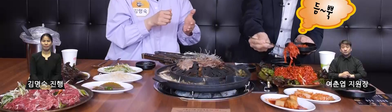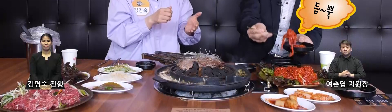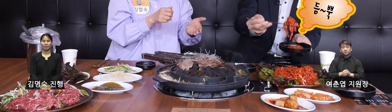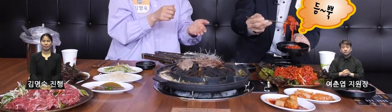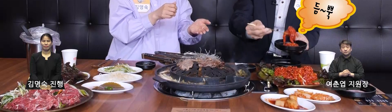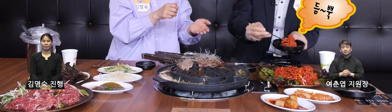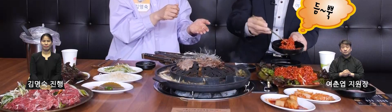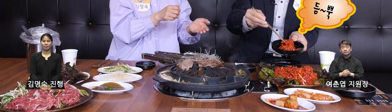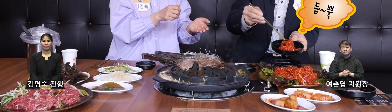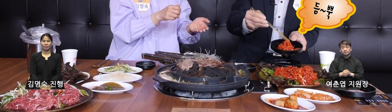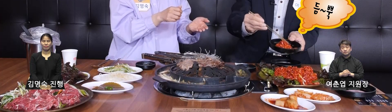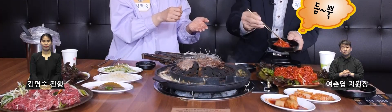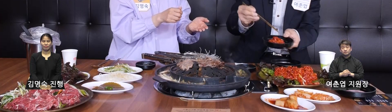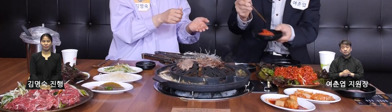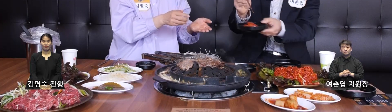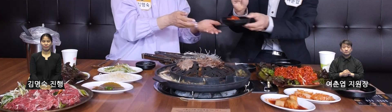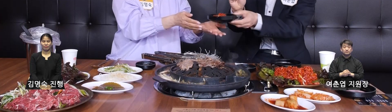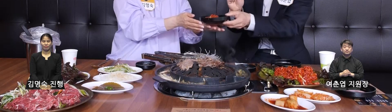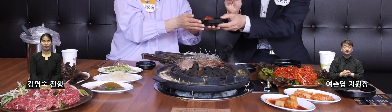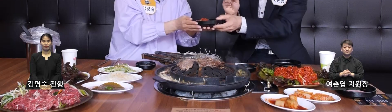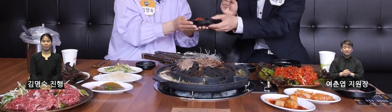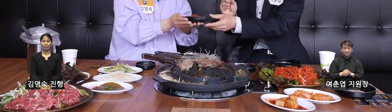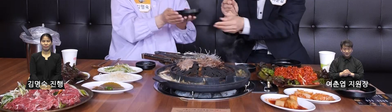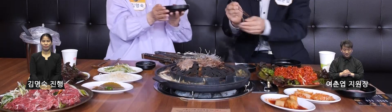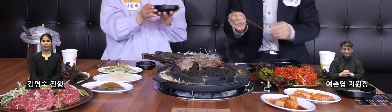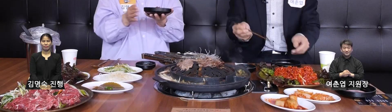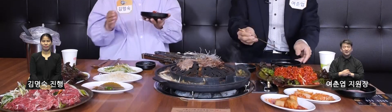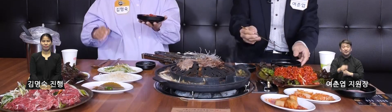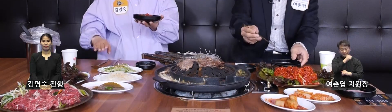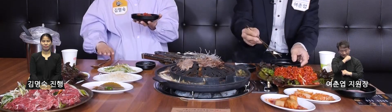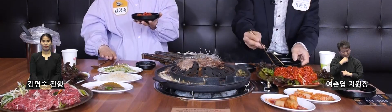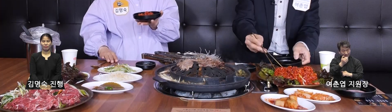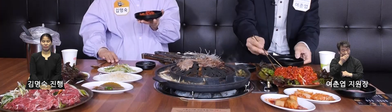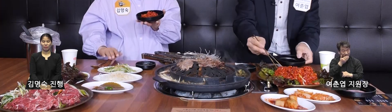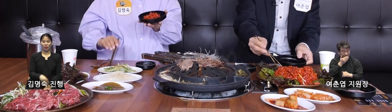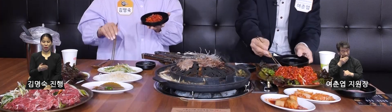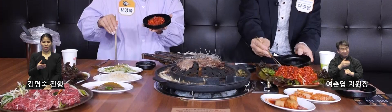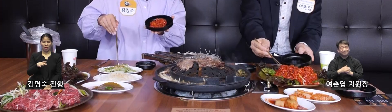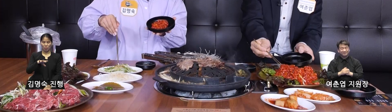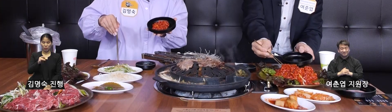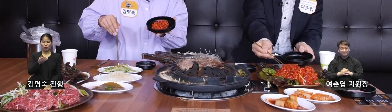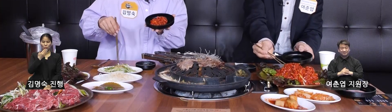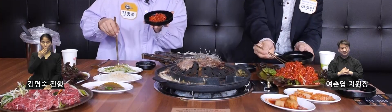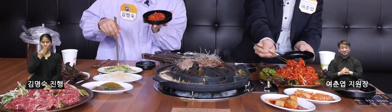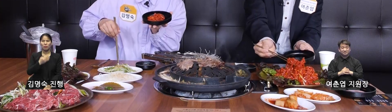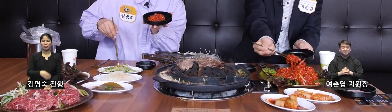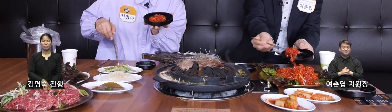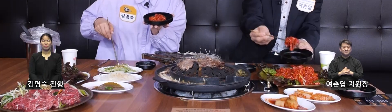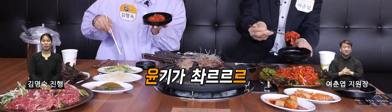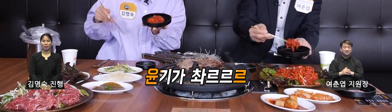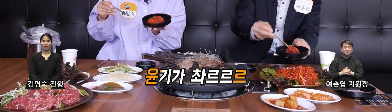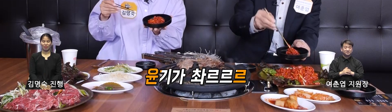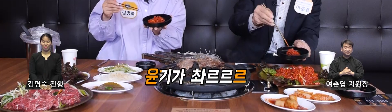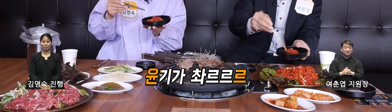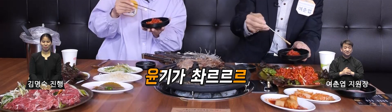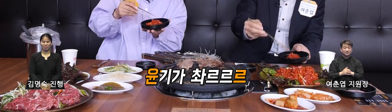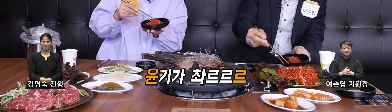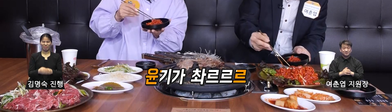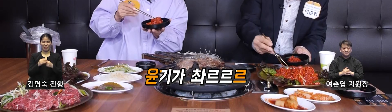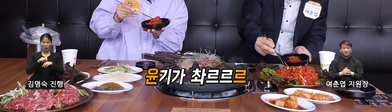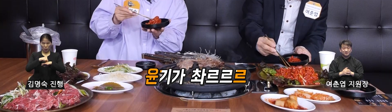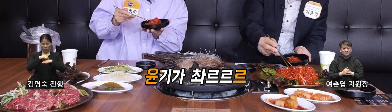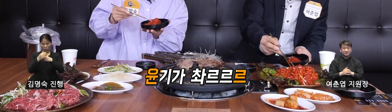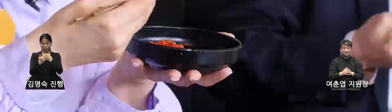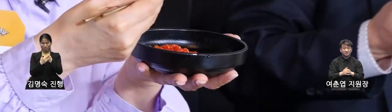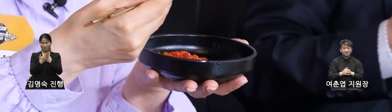또 배워봐. 네, 감사합니다. 일단 예, 한번 네. 먼저 맛을 보도록 하겠습니다. 아, 윤기가 아주 잘